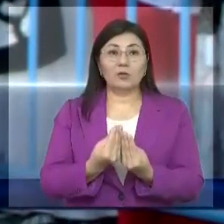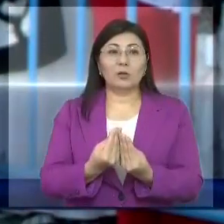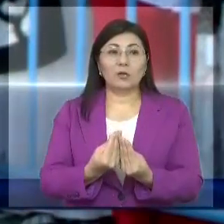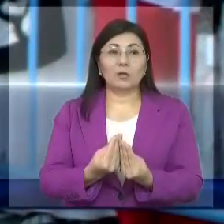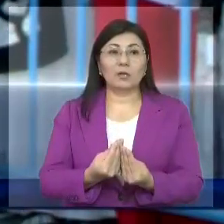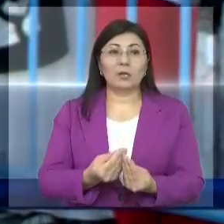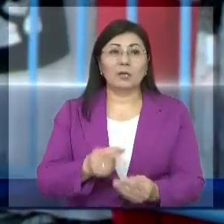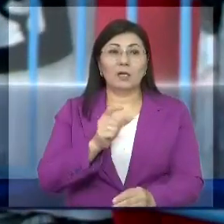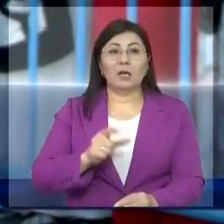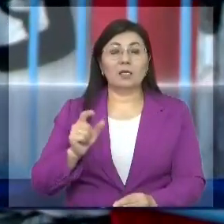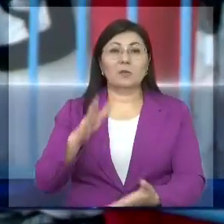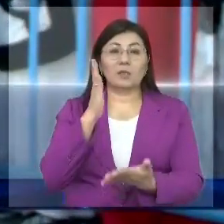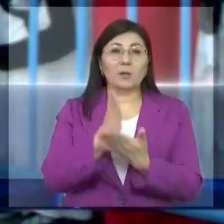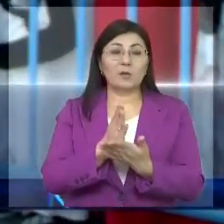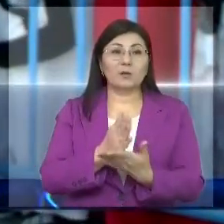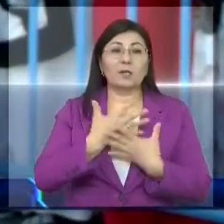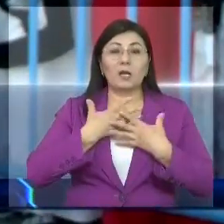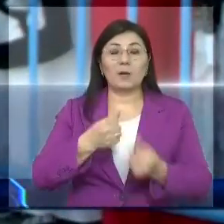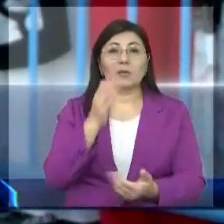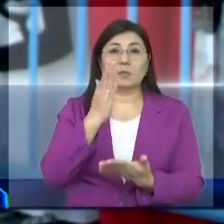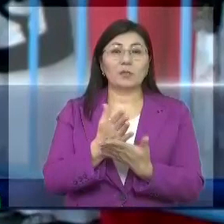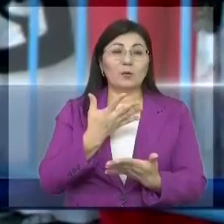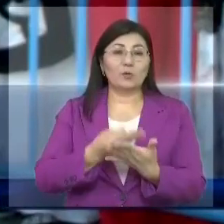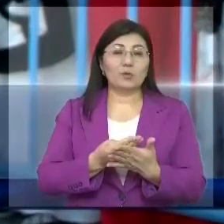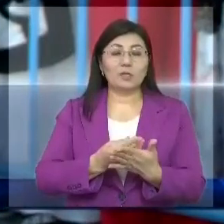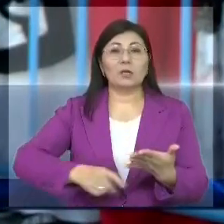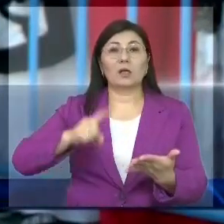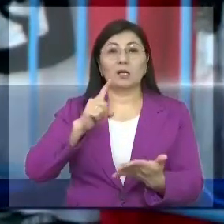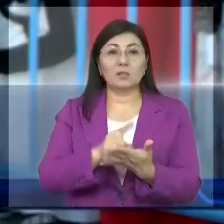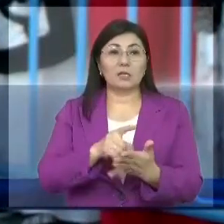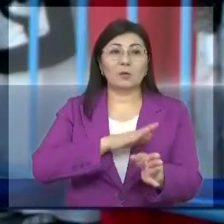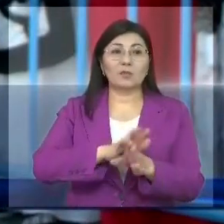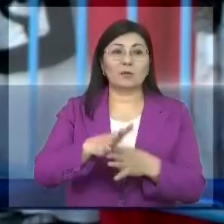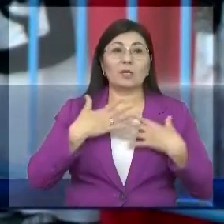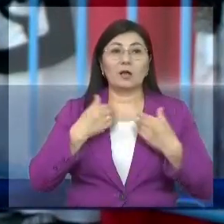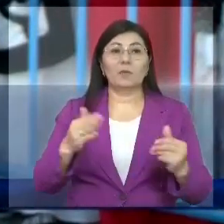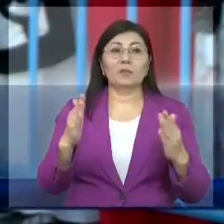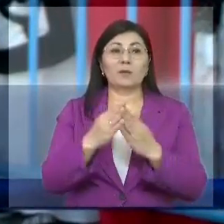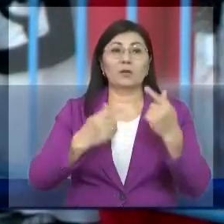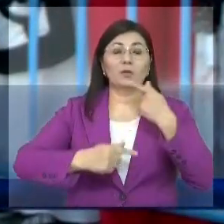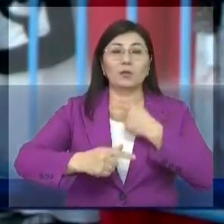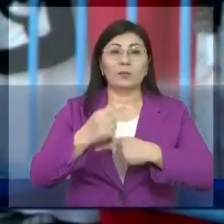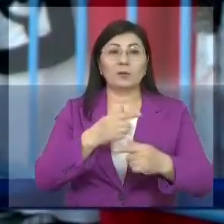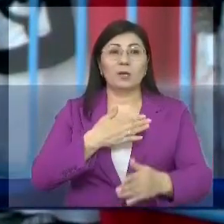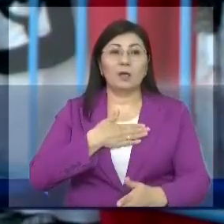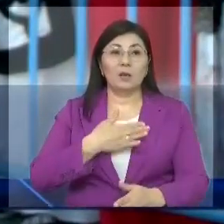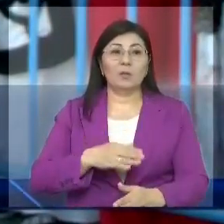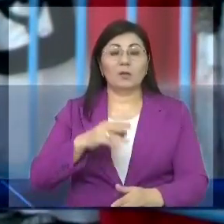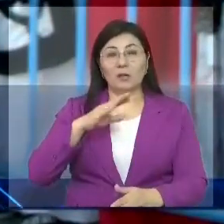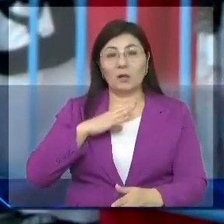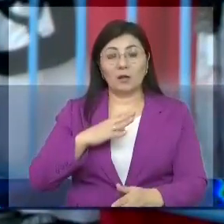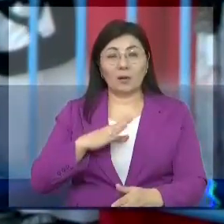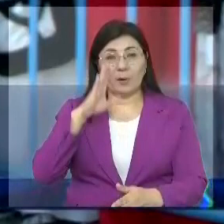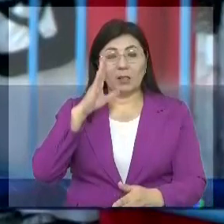күннің азаматы болсын, аман сау өздерінің қасиетті борышын өтеп, аман сау үйіне оралсын. Менің ұлым да осы жерде